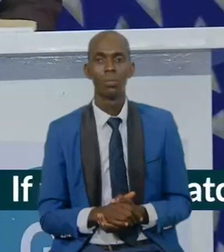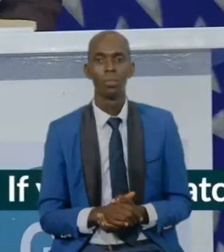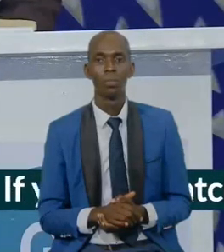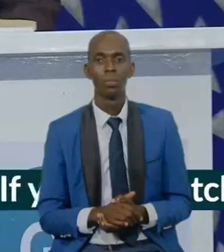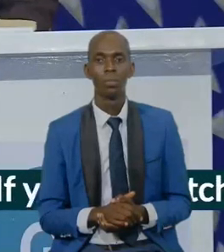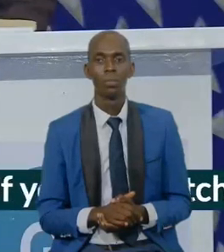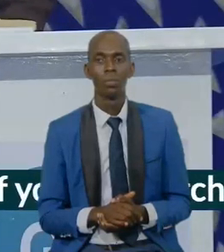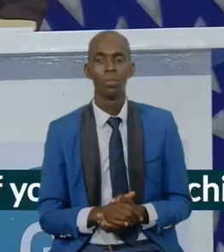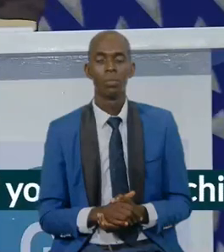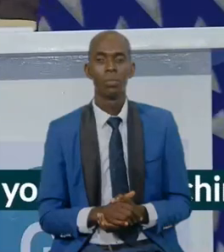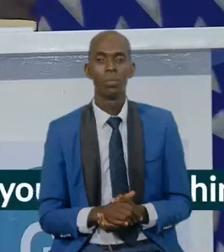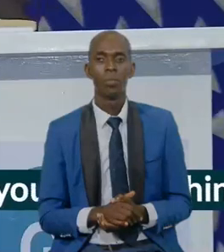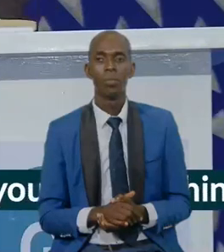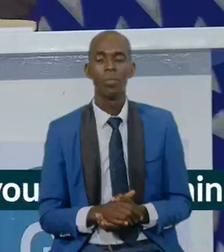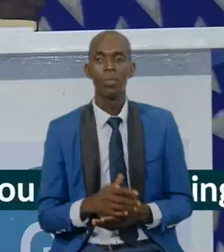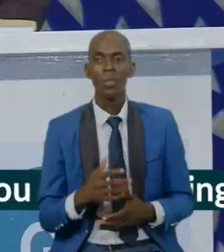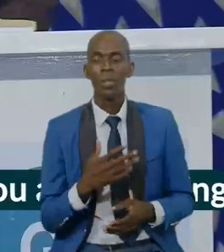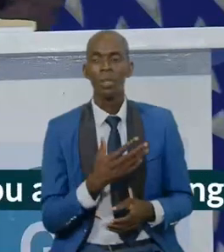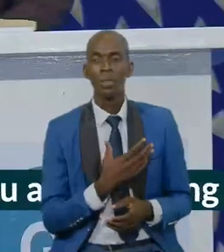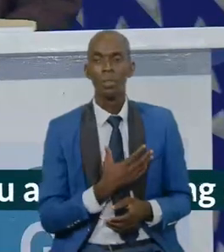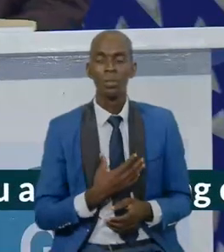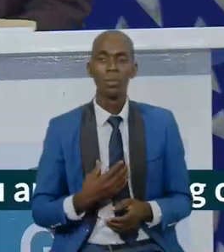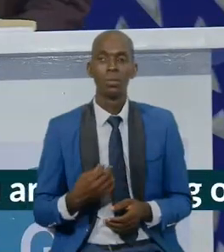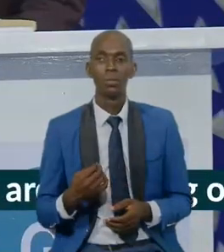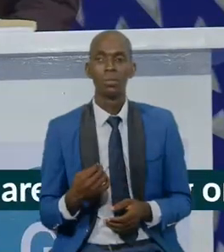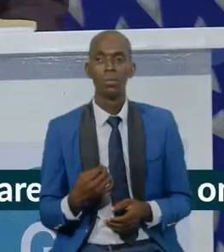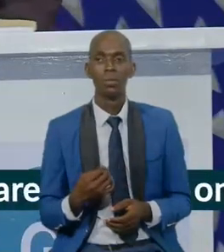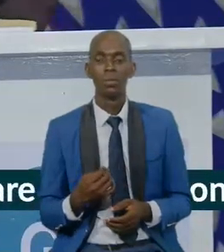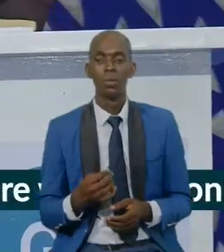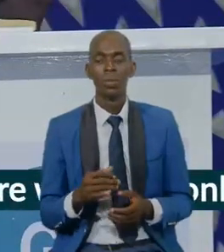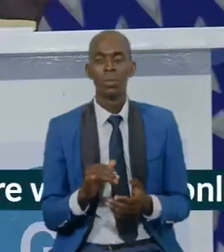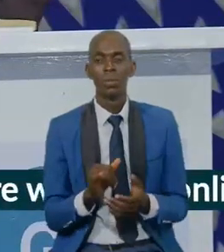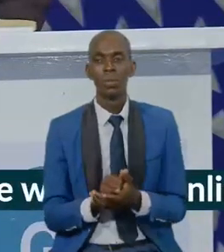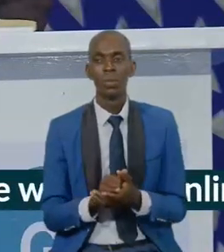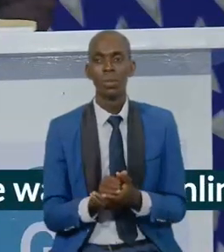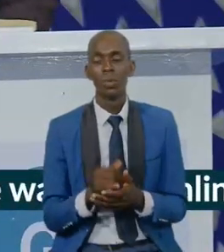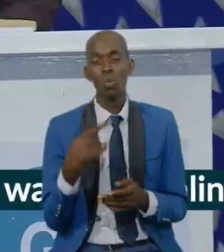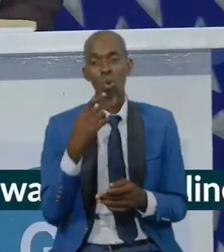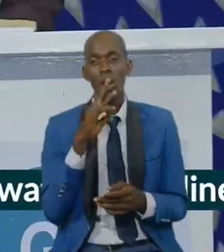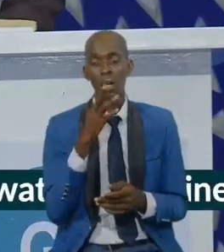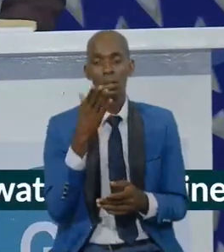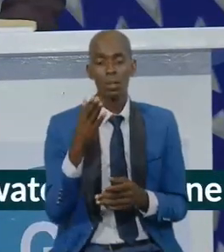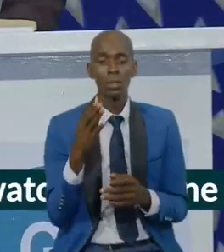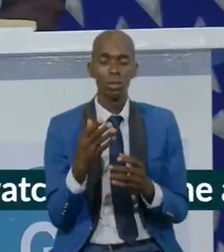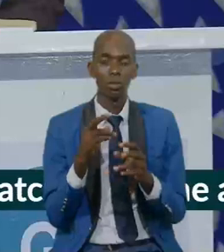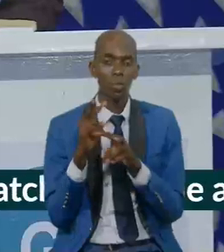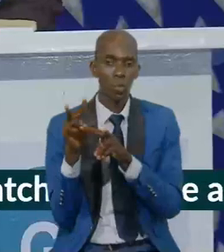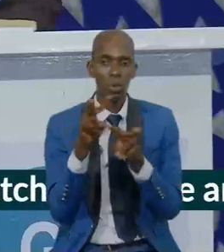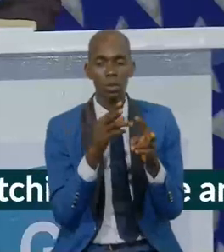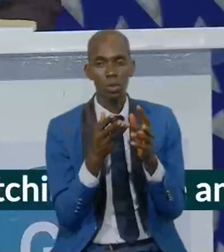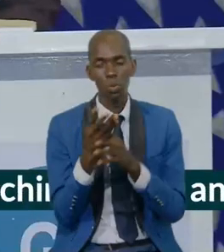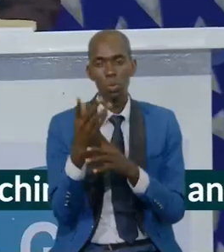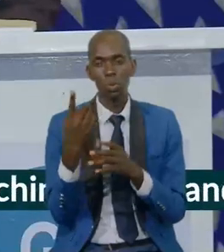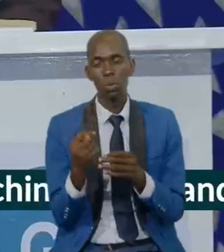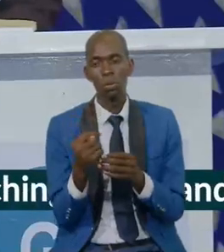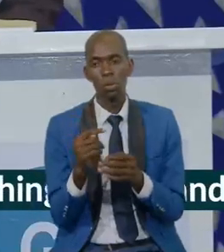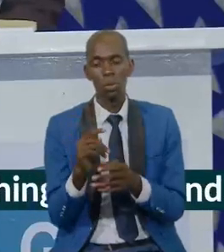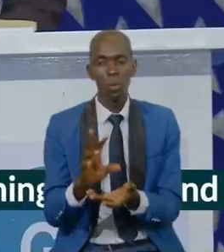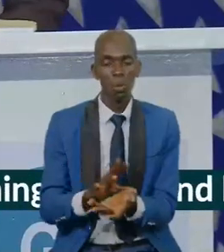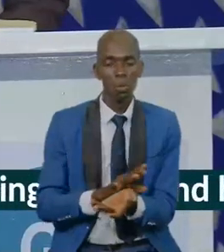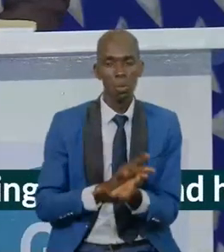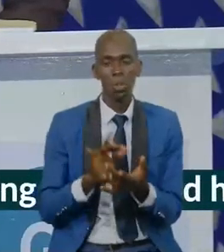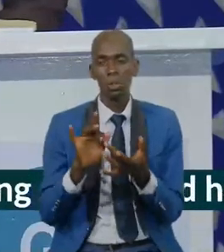complète. And for our friends who are following up in the social media, this is the link we are going to give you to fill your correct